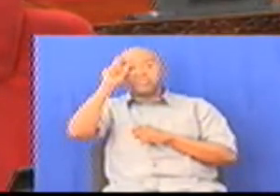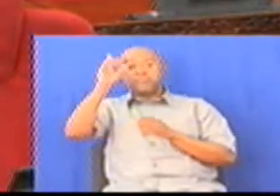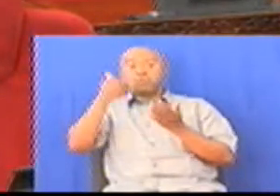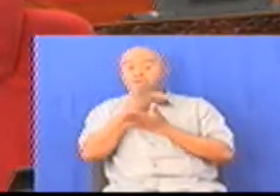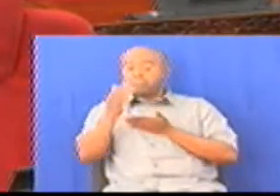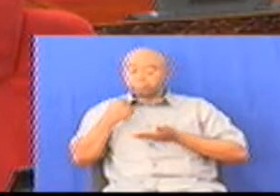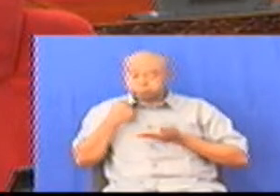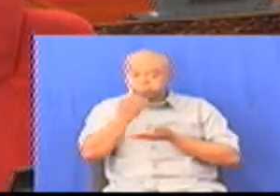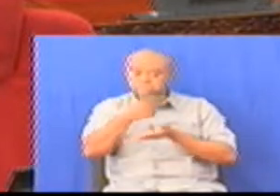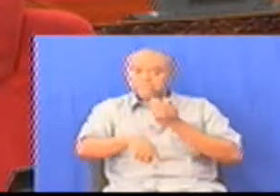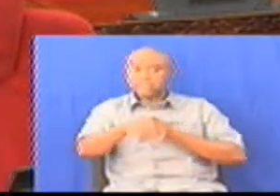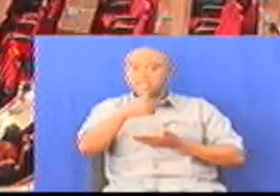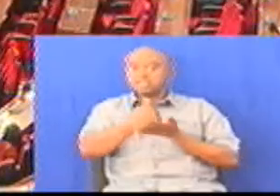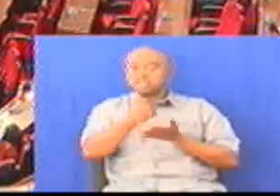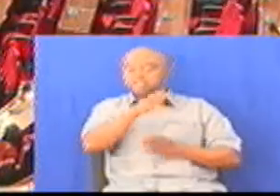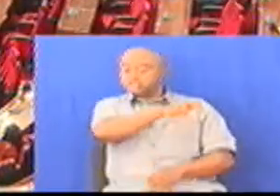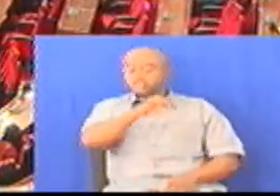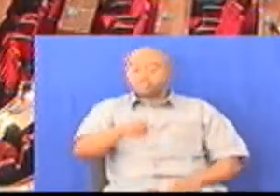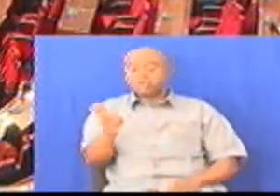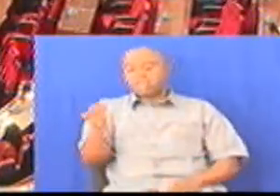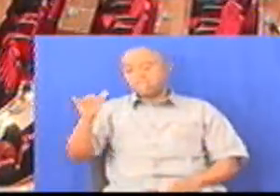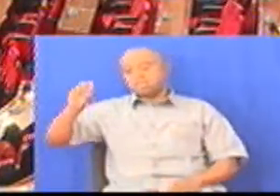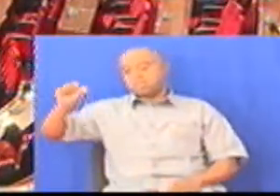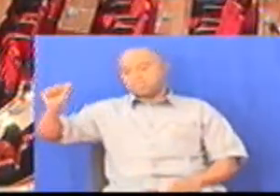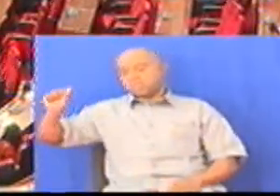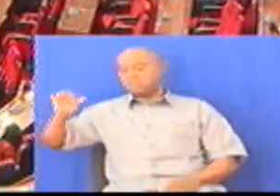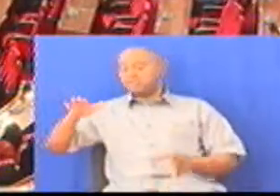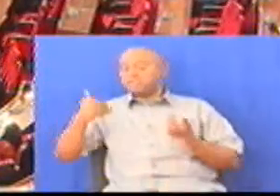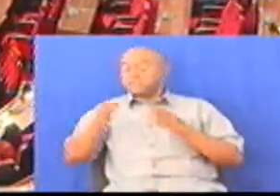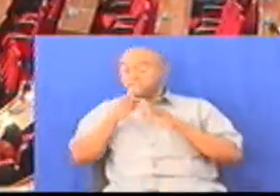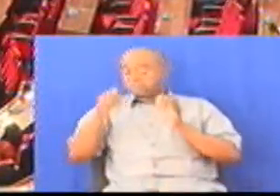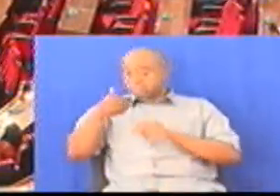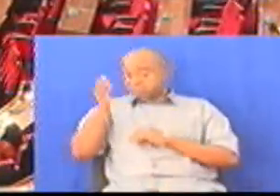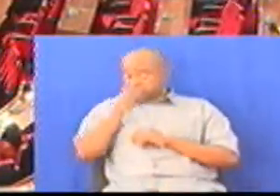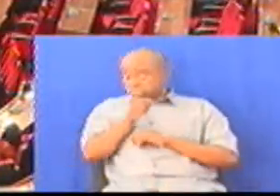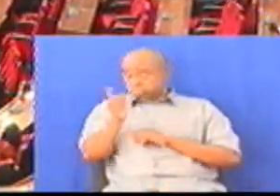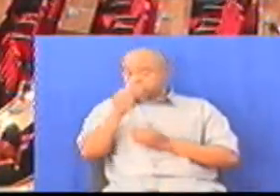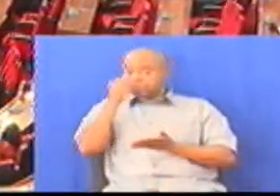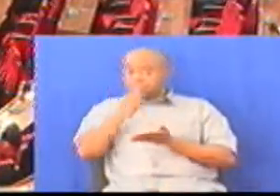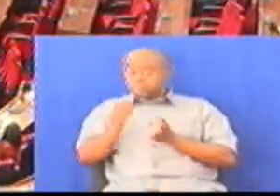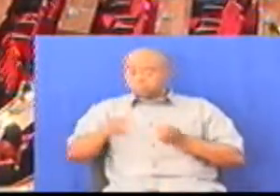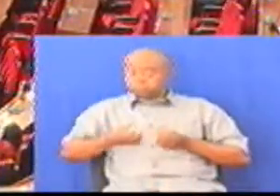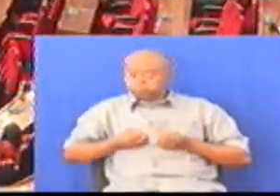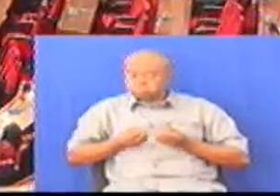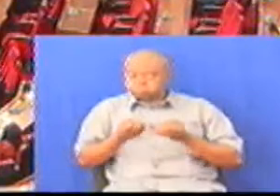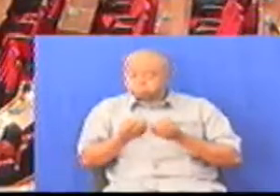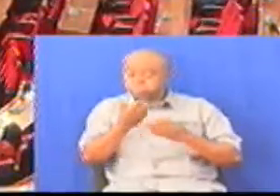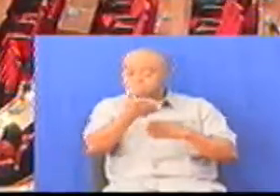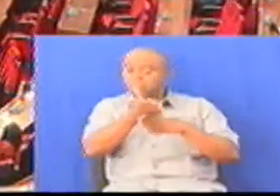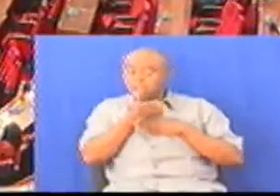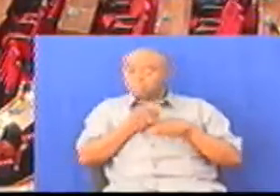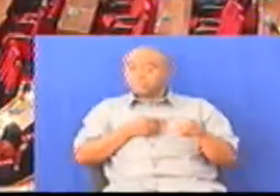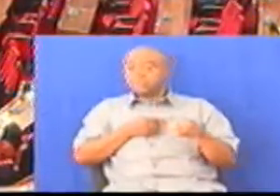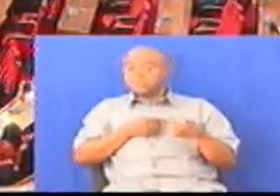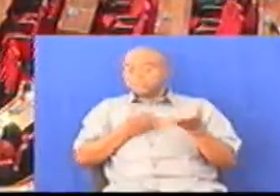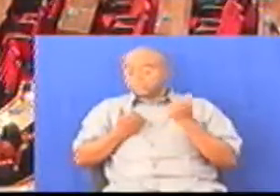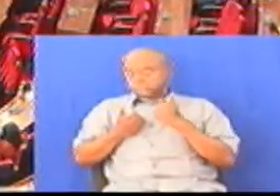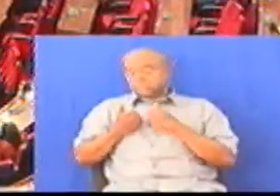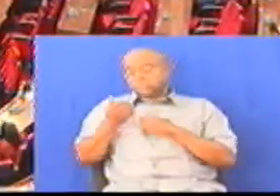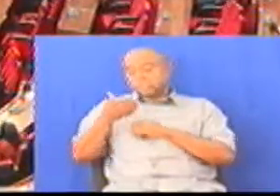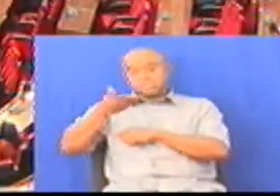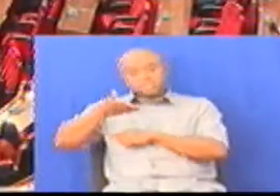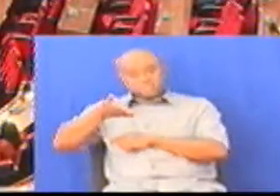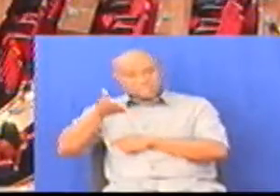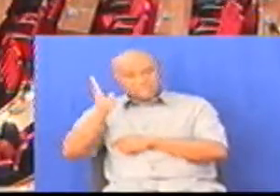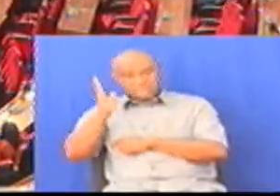kwenye soko la hisa. Lakini ni vizuri kwamba serikali imeamua kutoa haya makampuni ambayo yana hisa na serikali